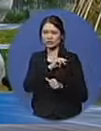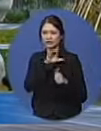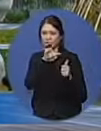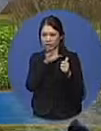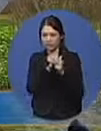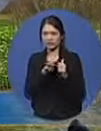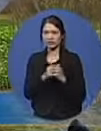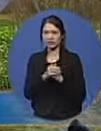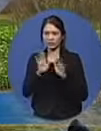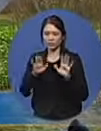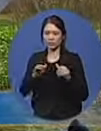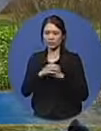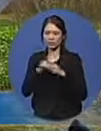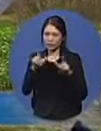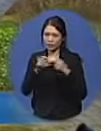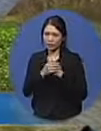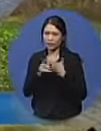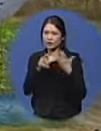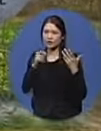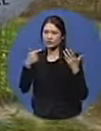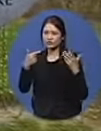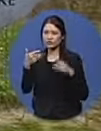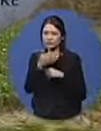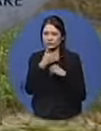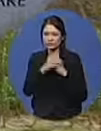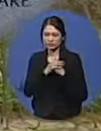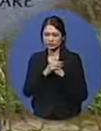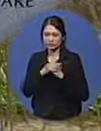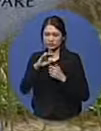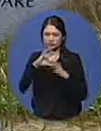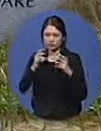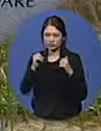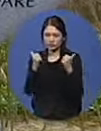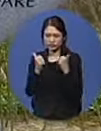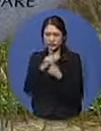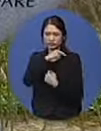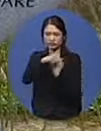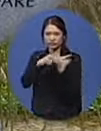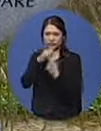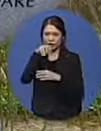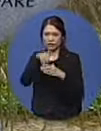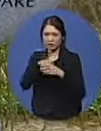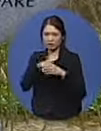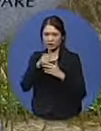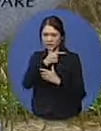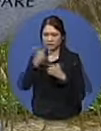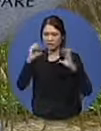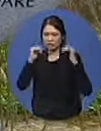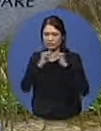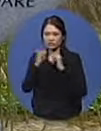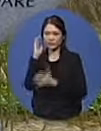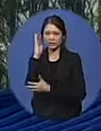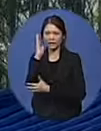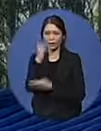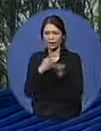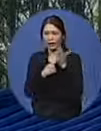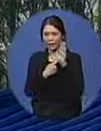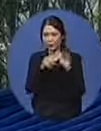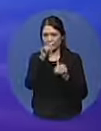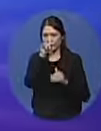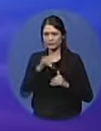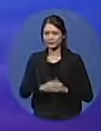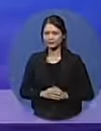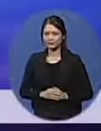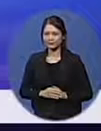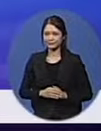임명했으며 오는 6일 오전에 후반기 국정운영 구상을 담은 대국민 담화를 발표할 예정입니다.